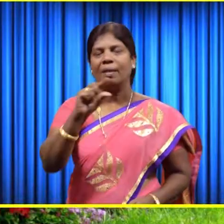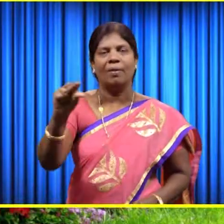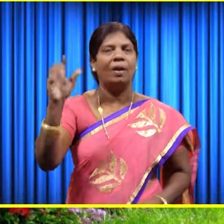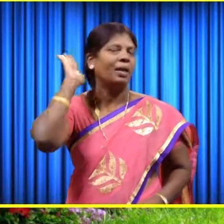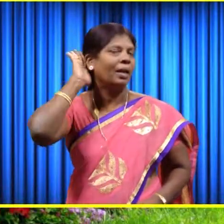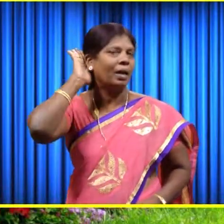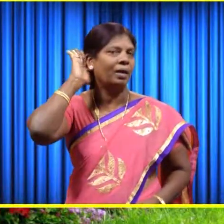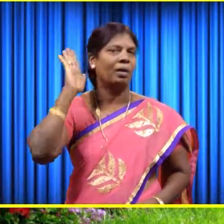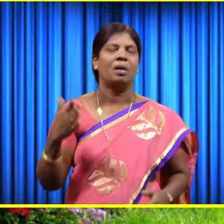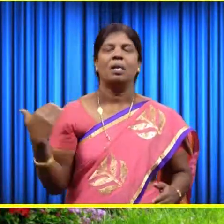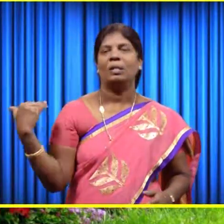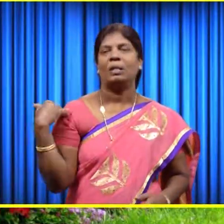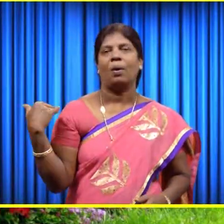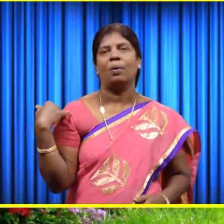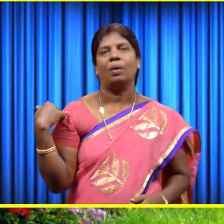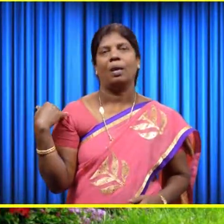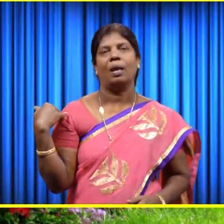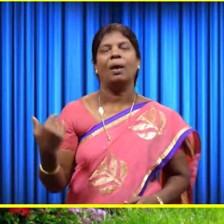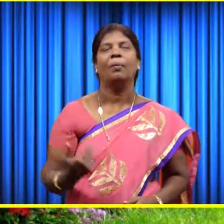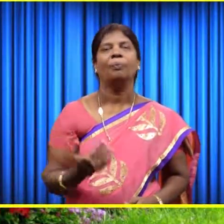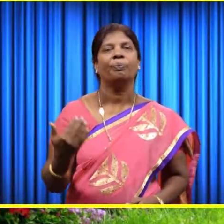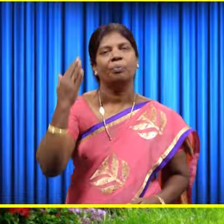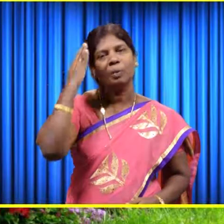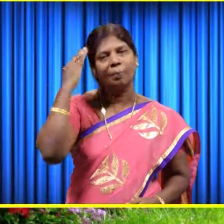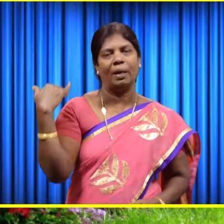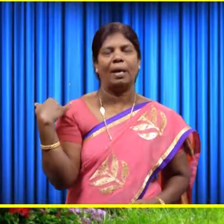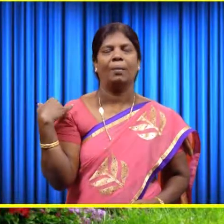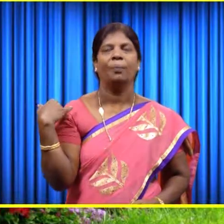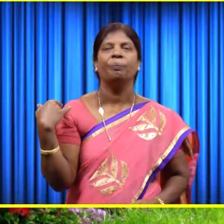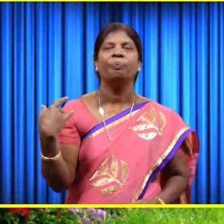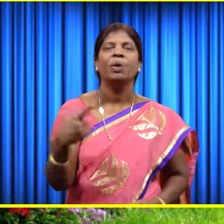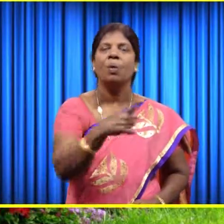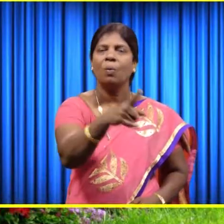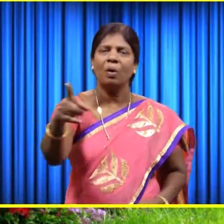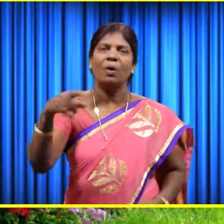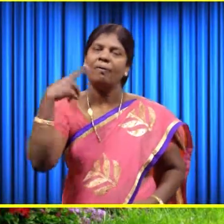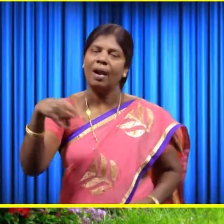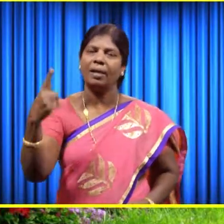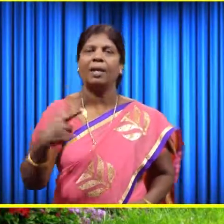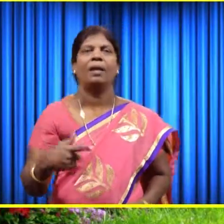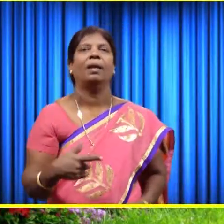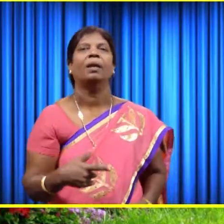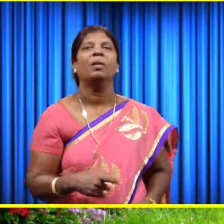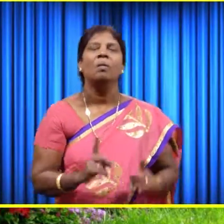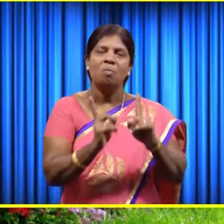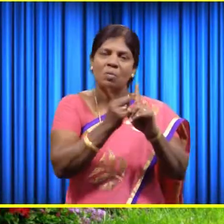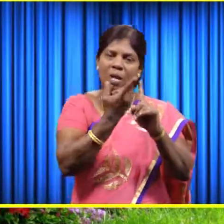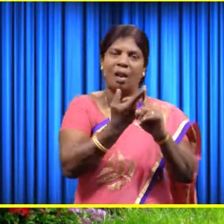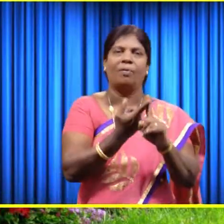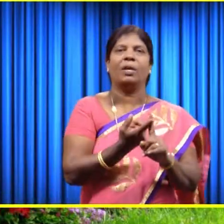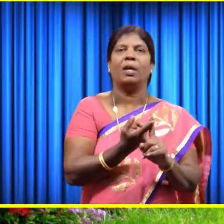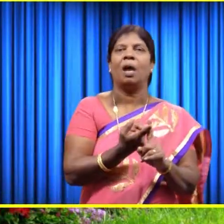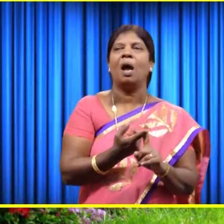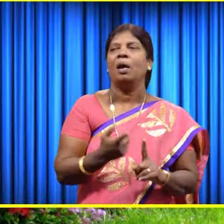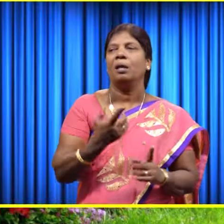வார்த்தையை கேட்டுக்கொண்டிருக்கிற அருமையான சகோதரிகளே, உங்களுடைய வாழ்க்கையிலே முதலாவதாக கிறிஸ்துவின்